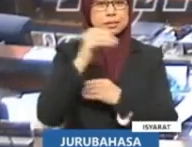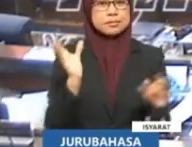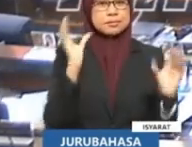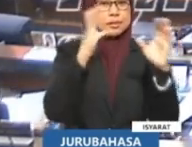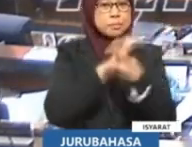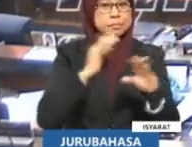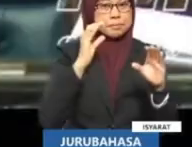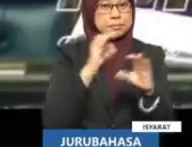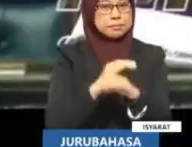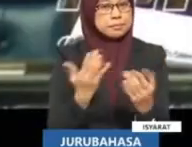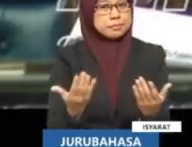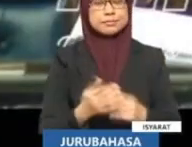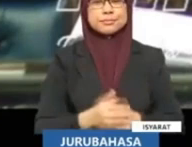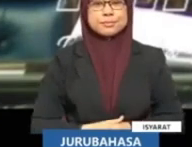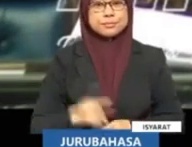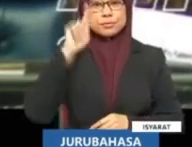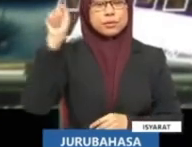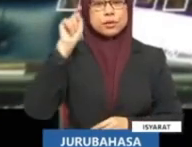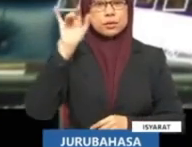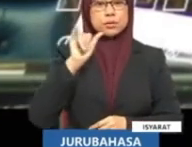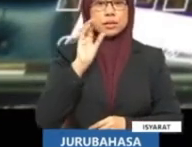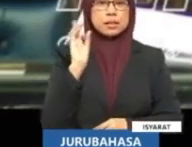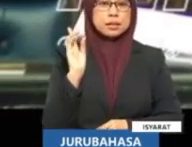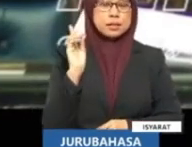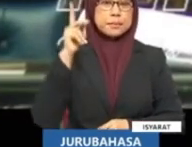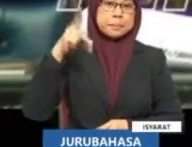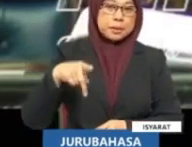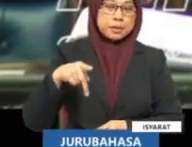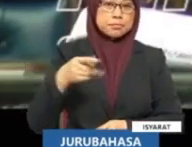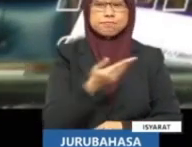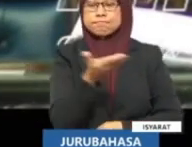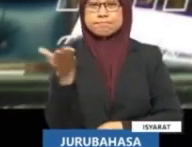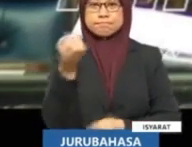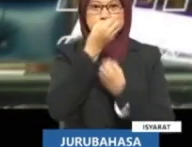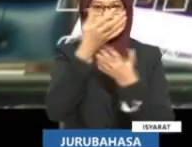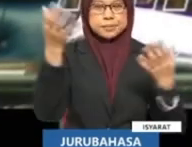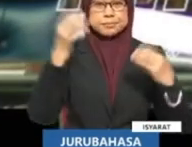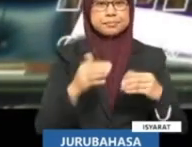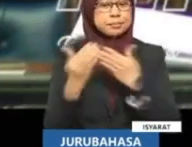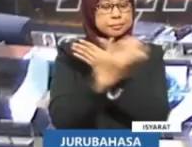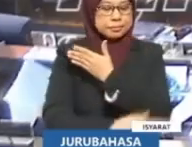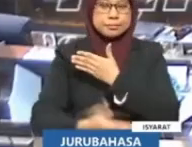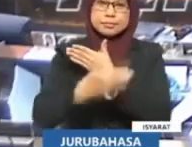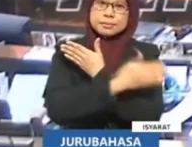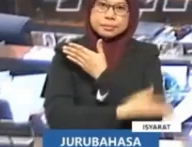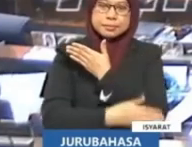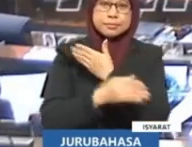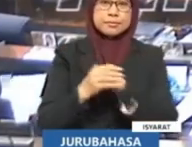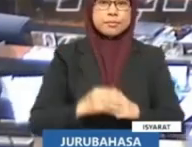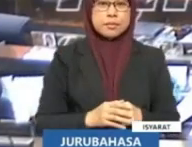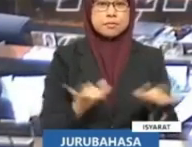cabang-cabangnya ke-2 untuk makluman Aliya Mohammad di dalam negara kita ini